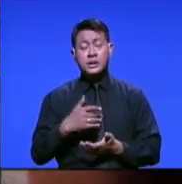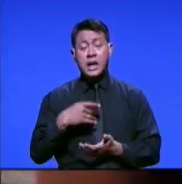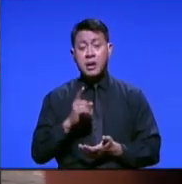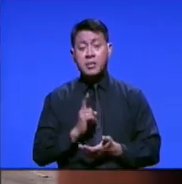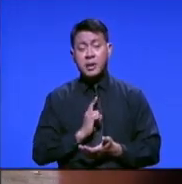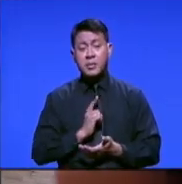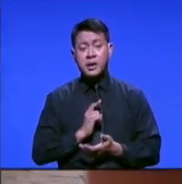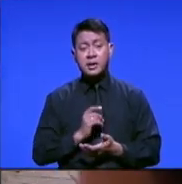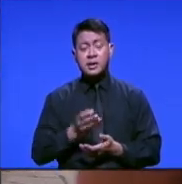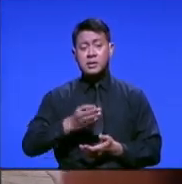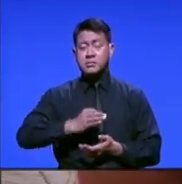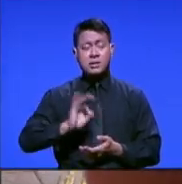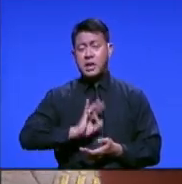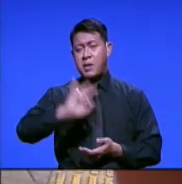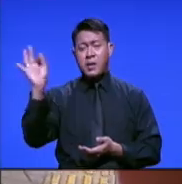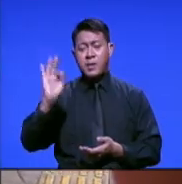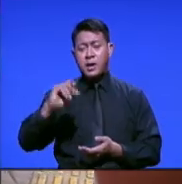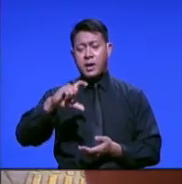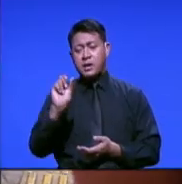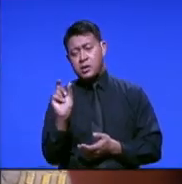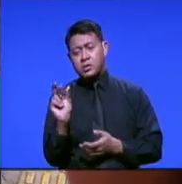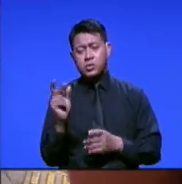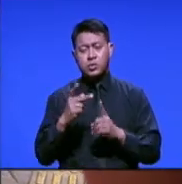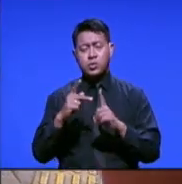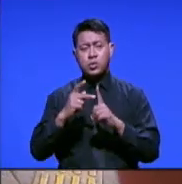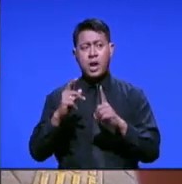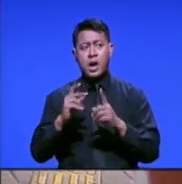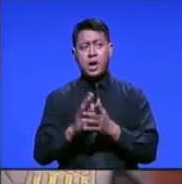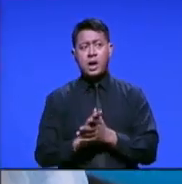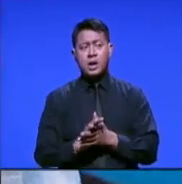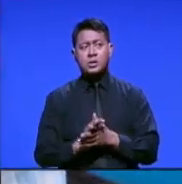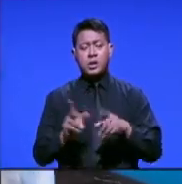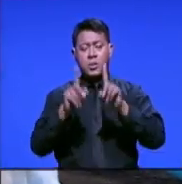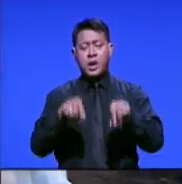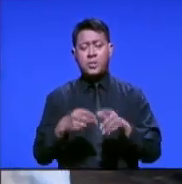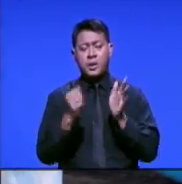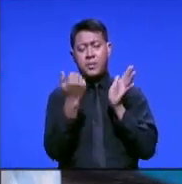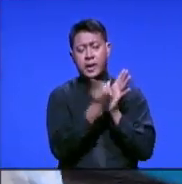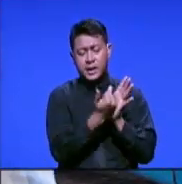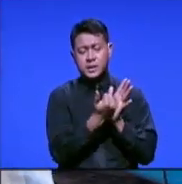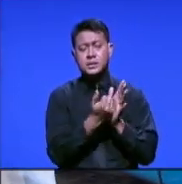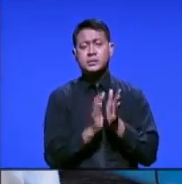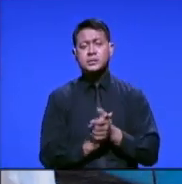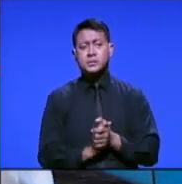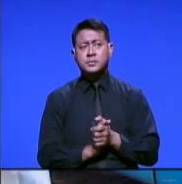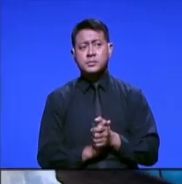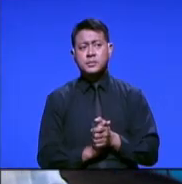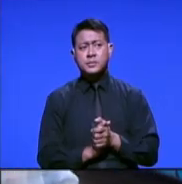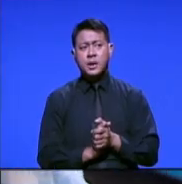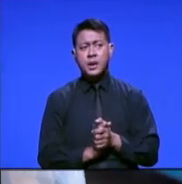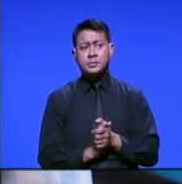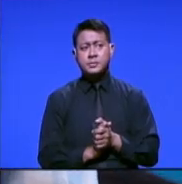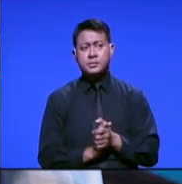juga nggak pernah pakai yang bercurah sih, gitu. Jadi pasti selalunya pakai yang bermerek, minyak goreng bermerek. Sekali